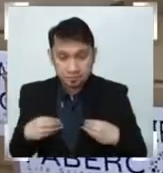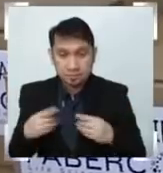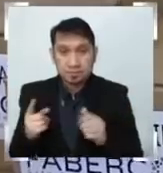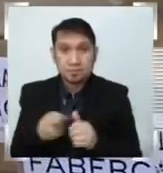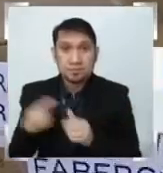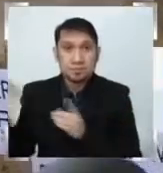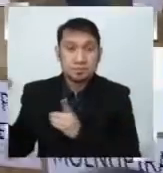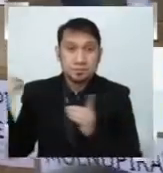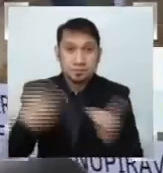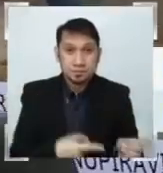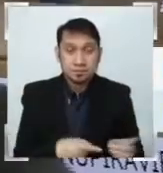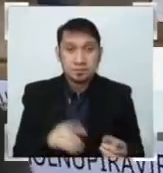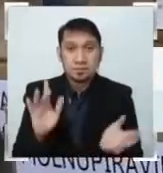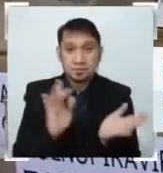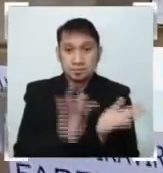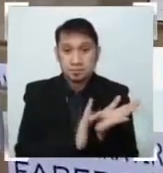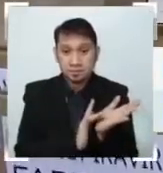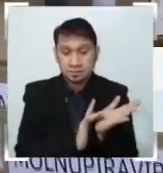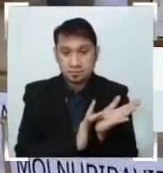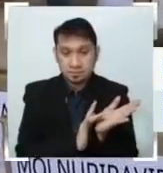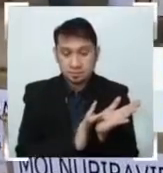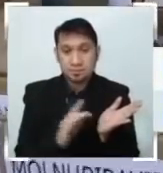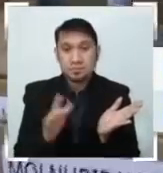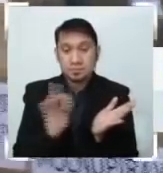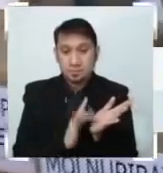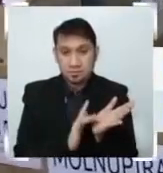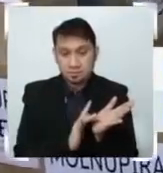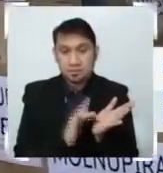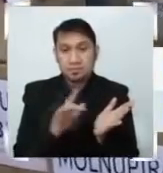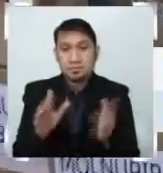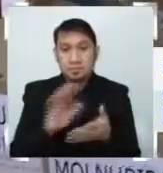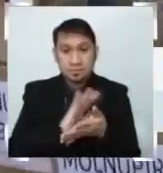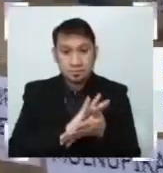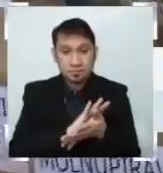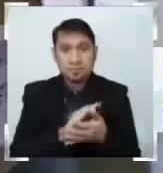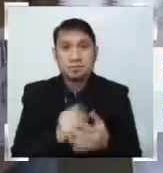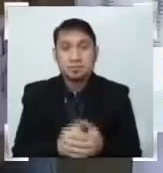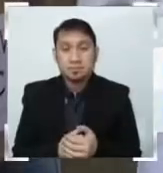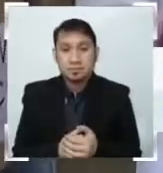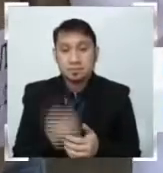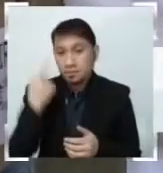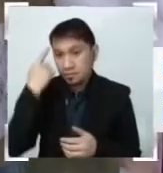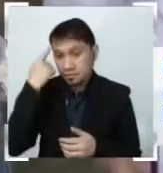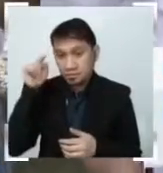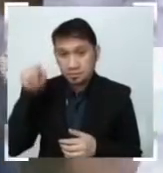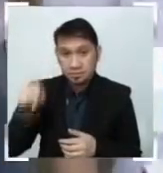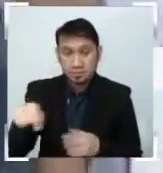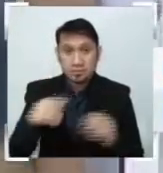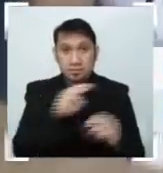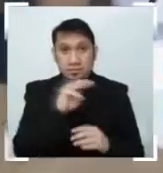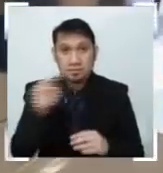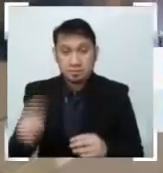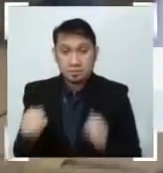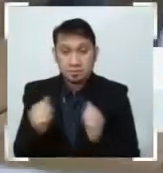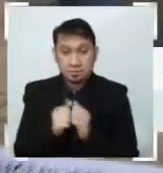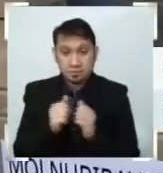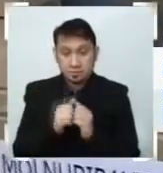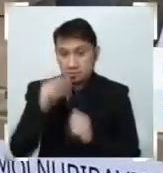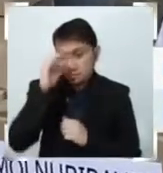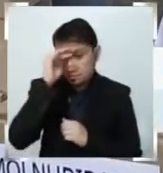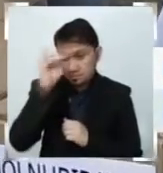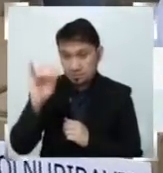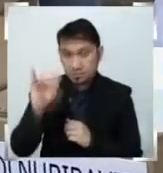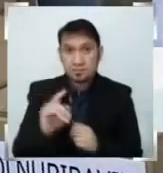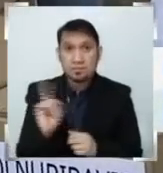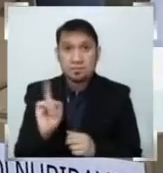40,000 capsules ng anti-COVID-19 drug na molnupiravir para sa lungsod. Kasama ni Mayor Isko sa Santa Ana Hospital ang